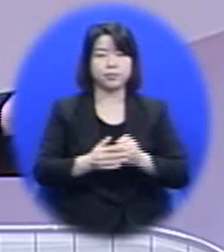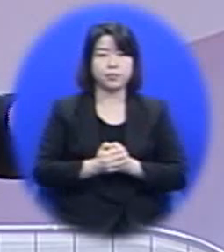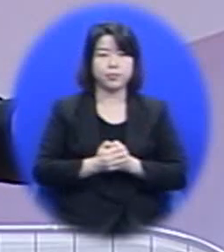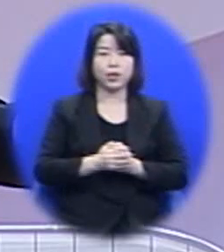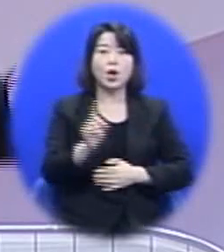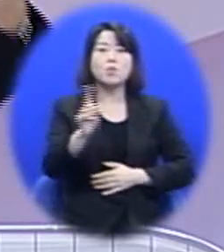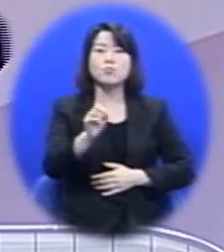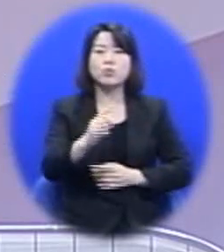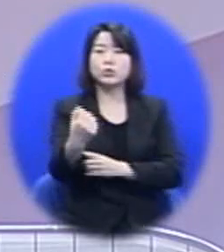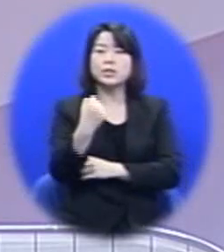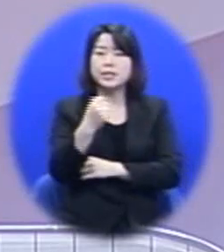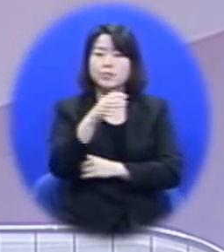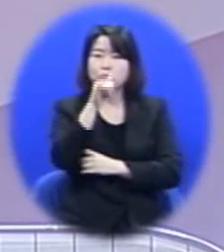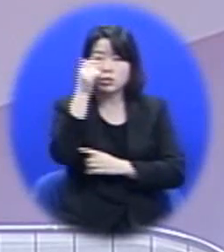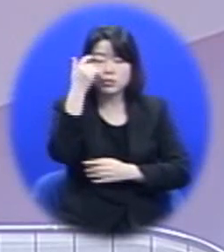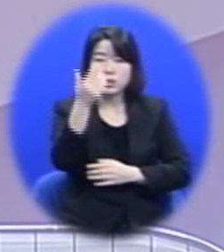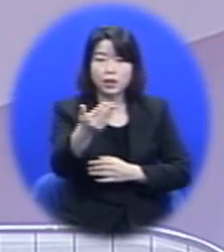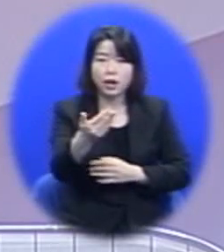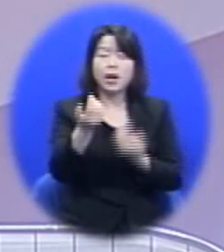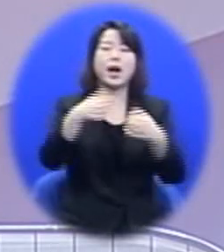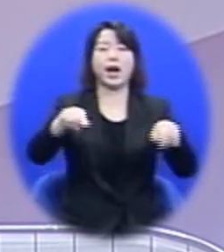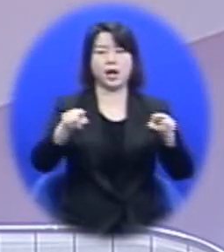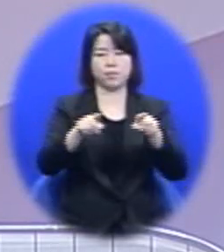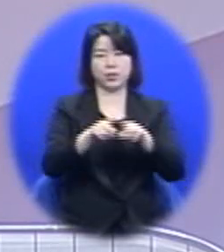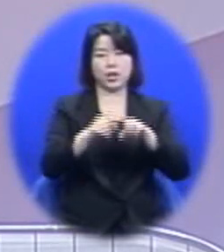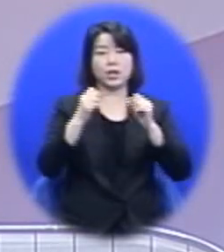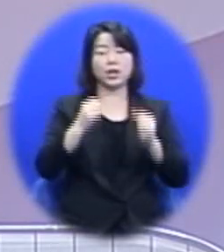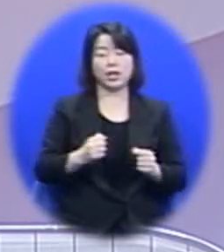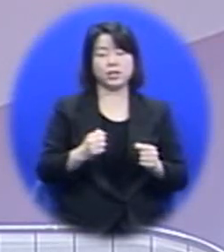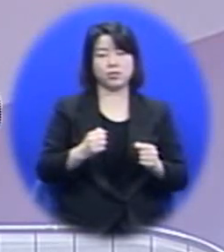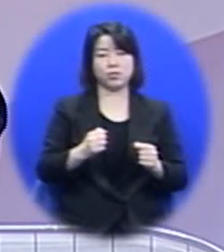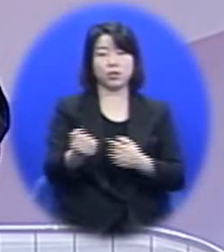무슨 힘을 주셨죠? 함께 하심이었습니다.